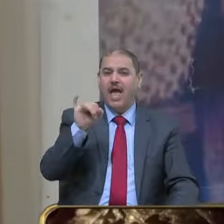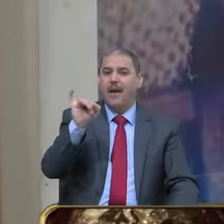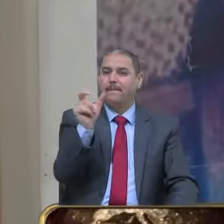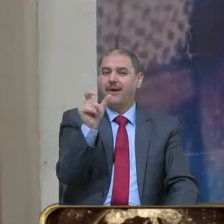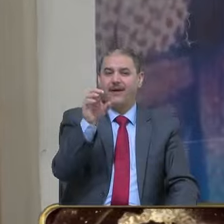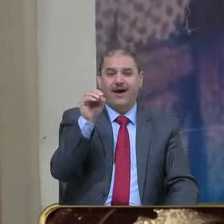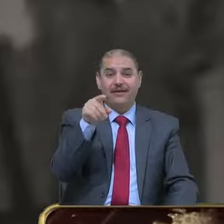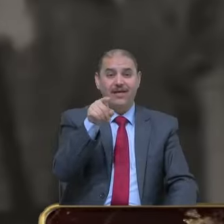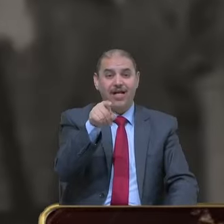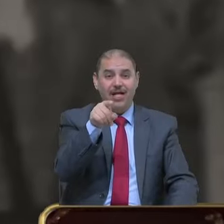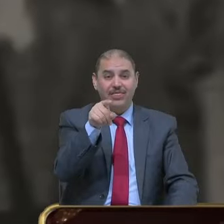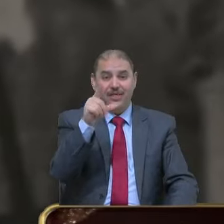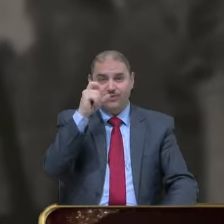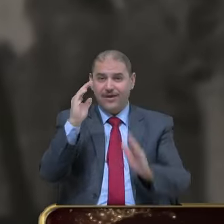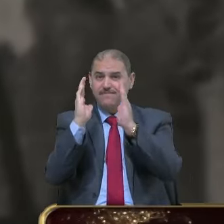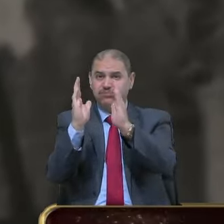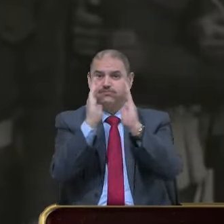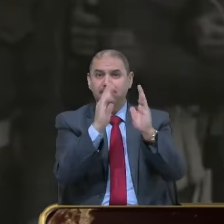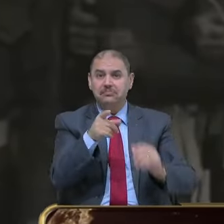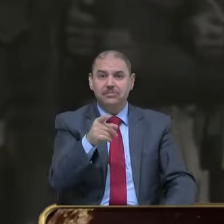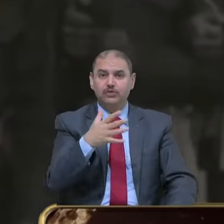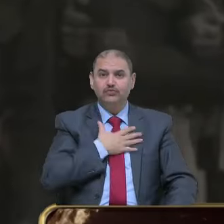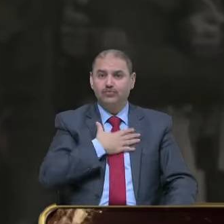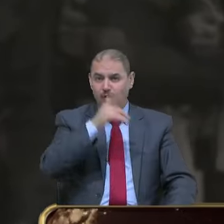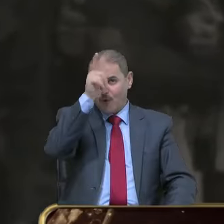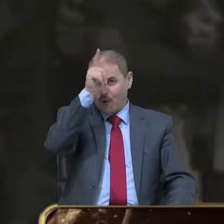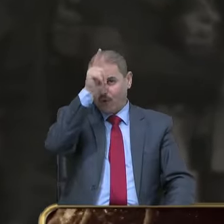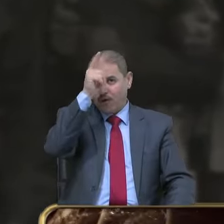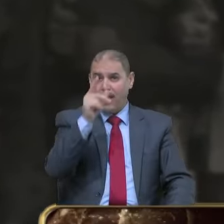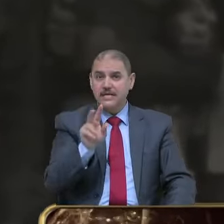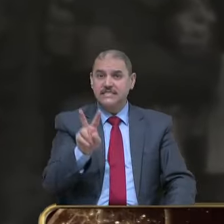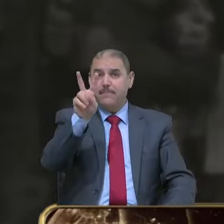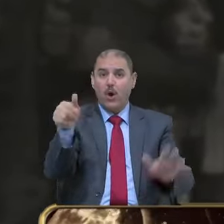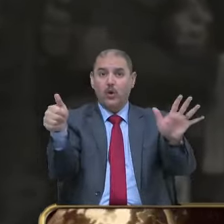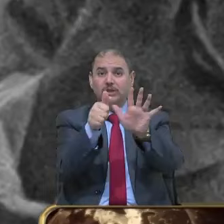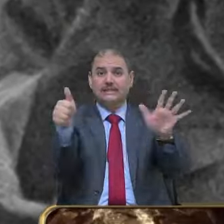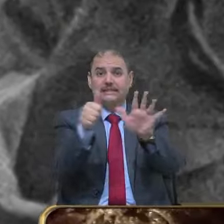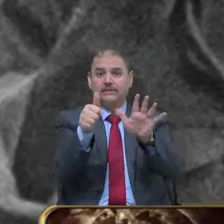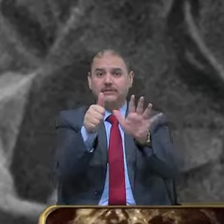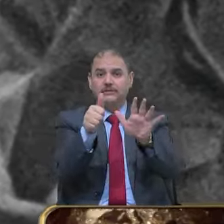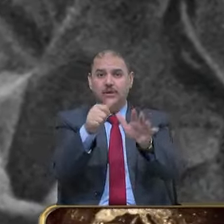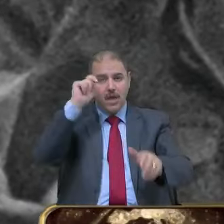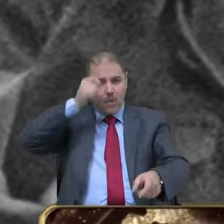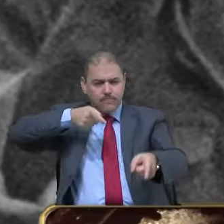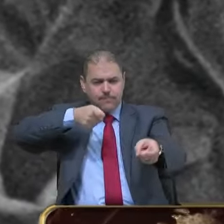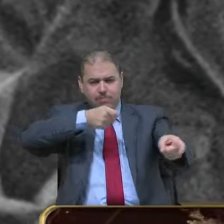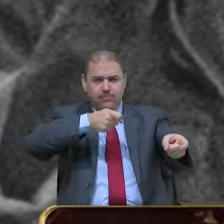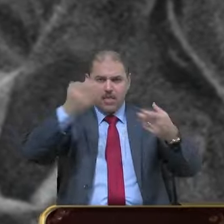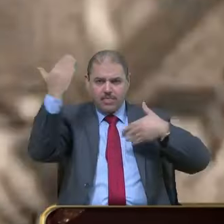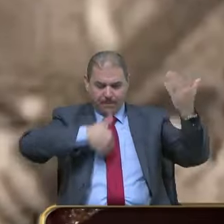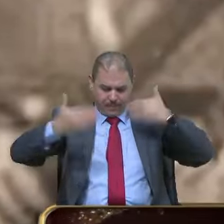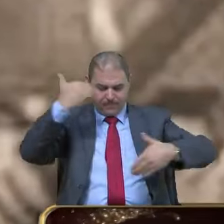جنديين اردنيين من مرتبات الجيش العربي وما لبثوا ان فرقوا الحياه حتى قامت بدفنهم